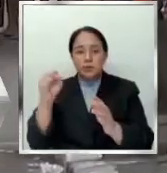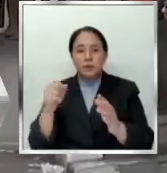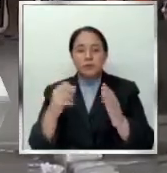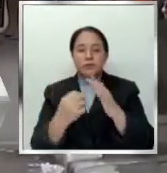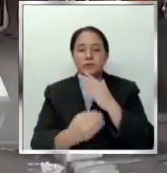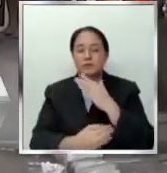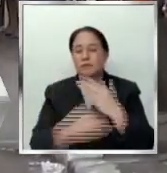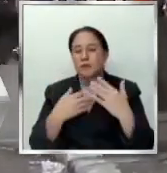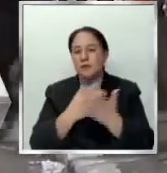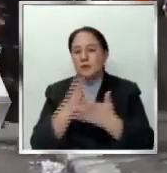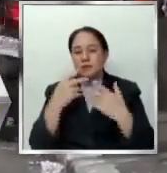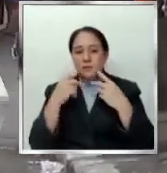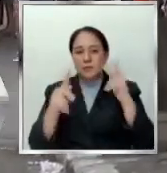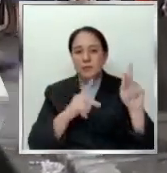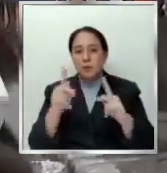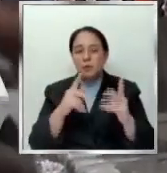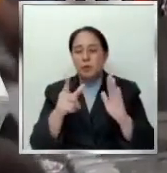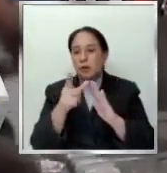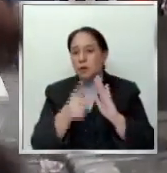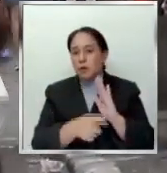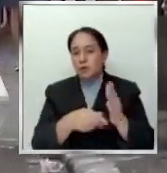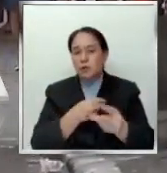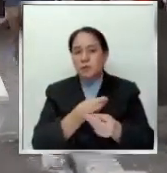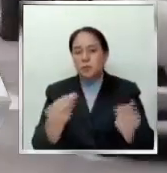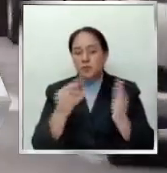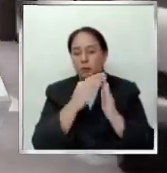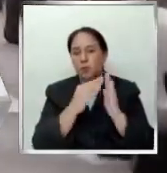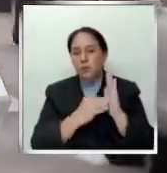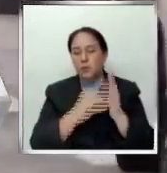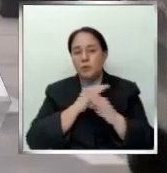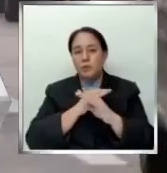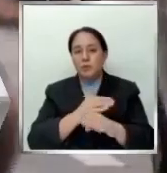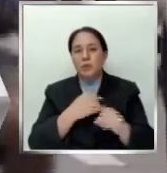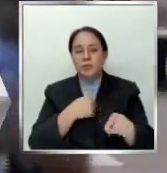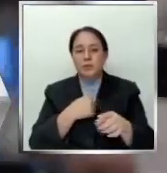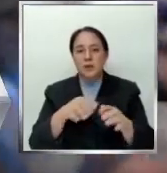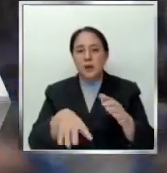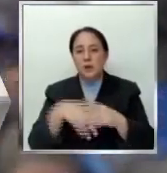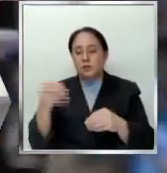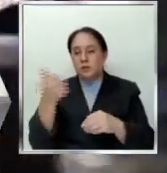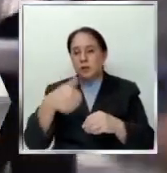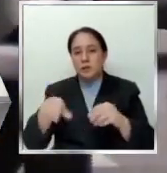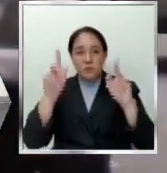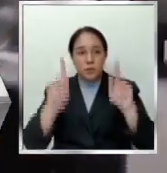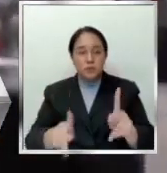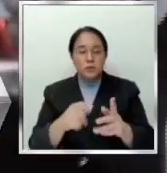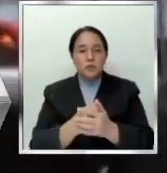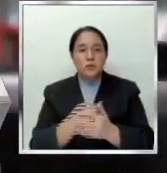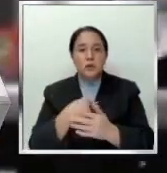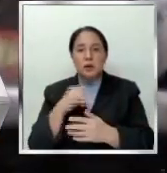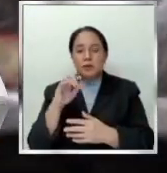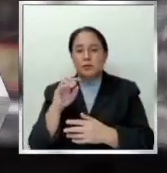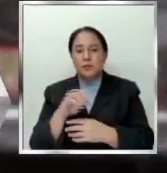publiko, lalo't walang direktang batas na nagbibigay ng panuntunang pumipigil sa karapatang gumalaw ninuman. Sabi naman ng Integrated Bar of the